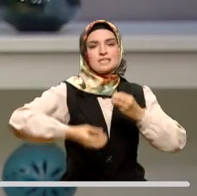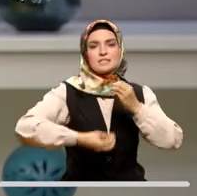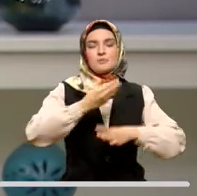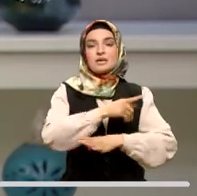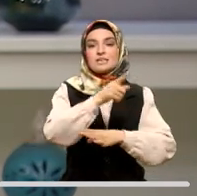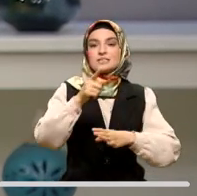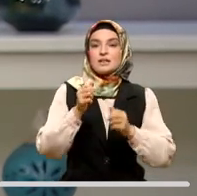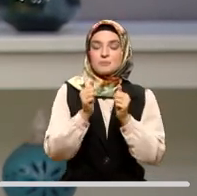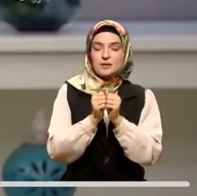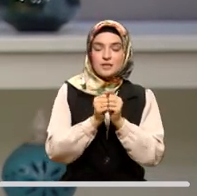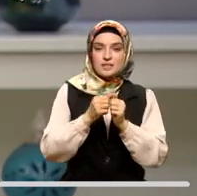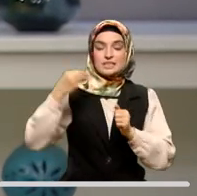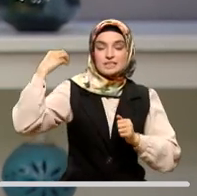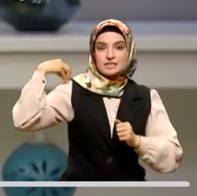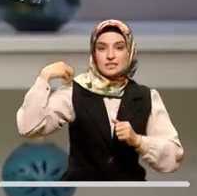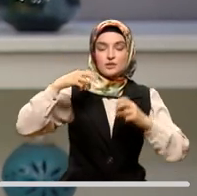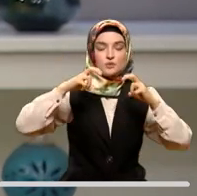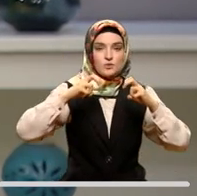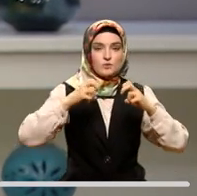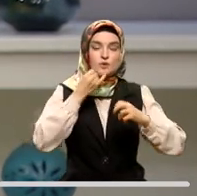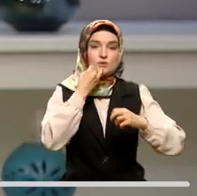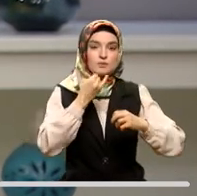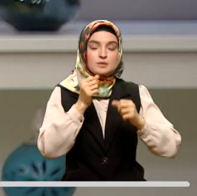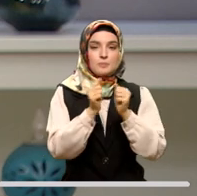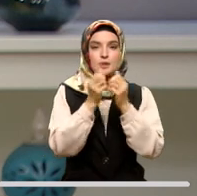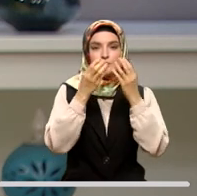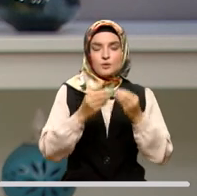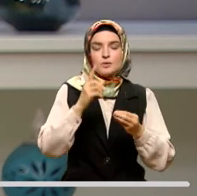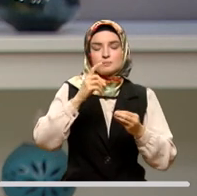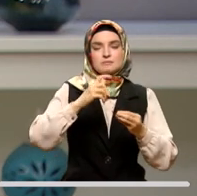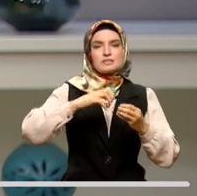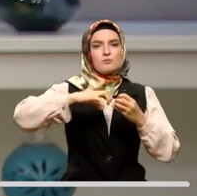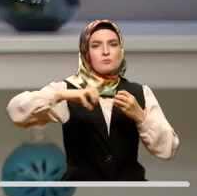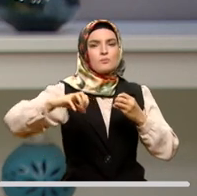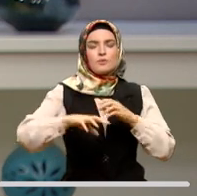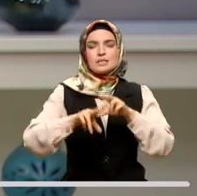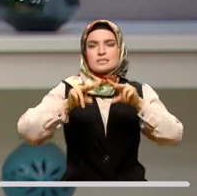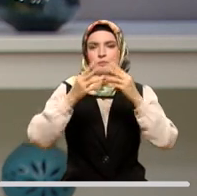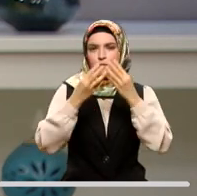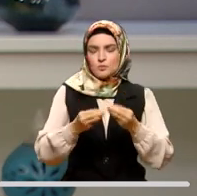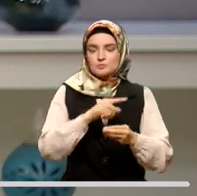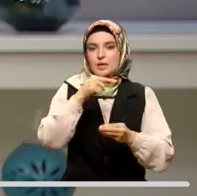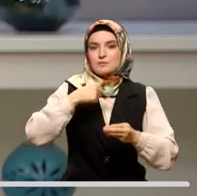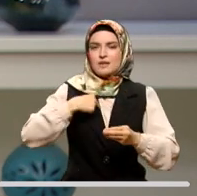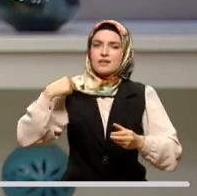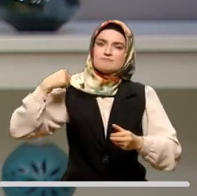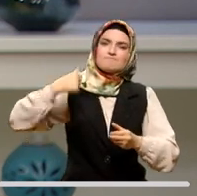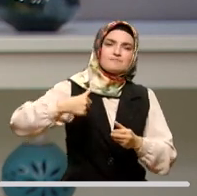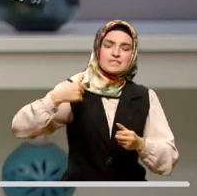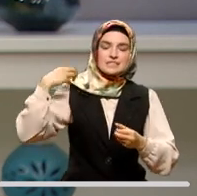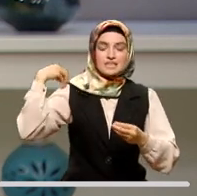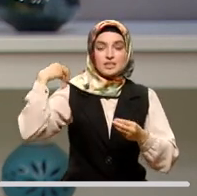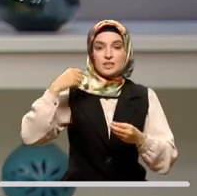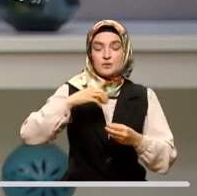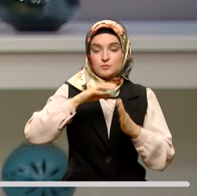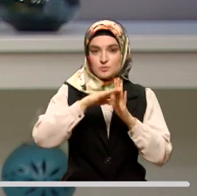birlikte yeni konu ve konuklarımızla birlikte olduk. Bir sezonu böylece tamamladık. Bizler her yeni programda sizlere merhaba